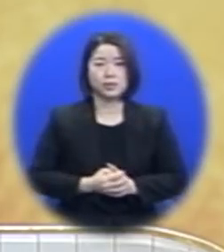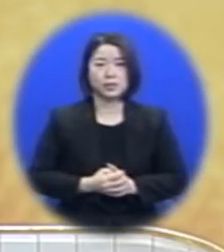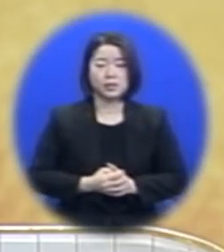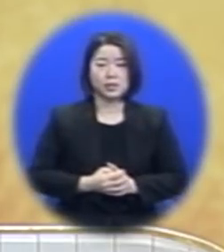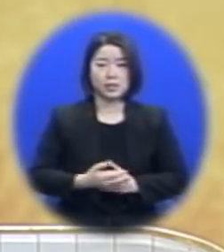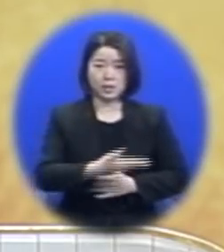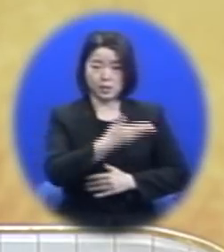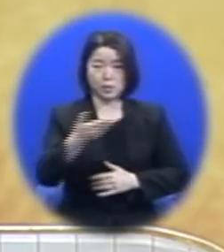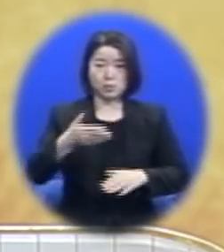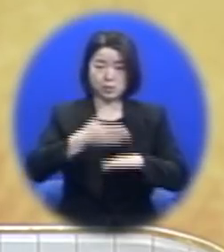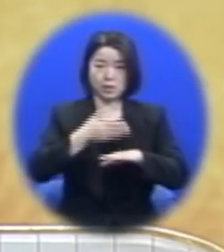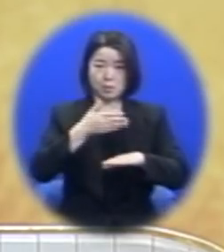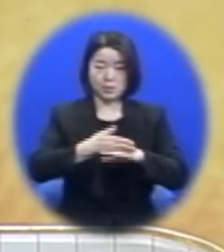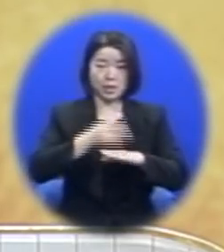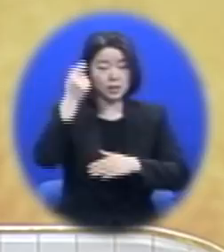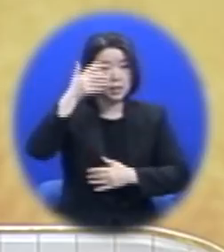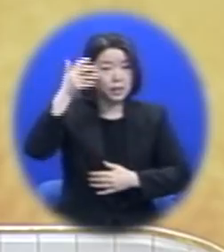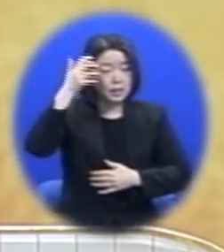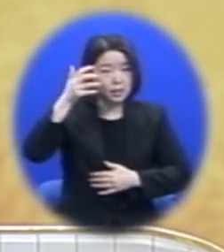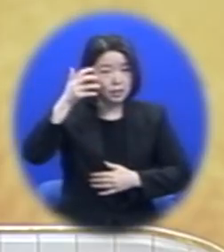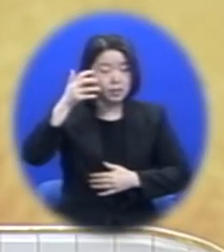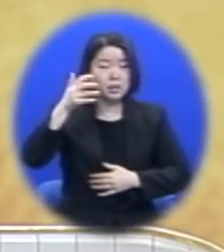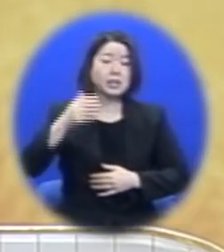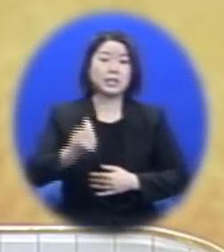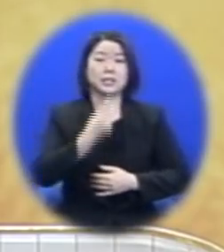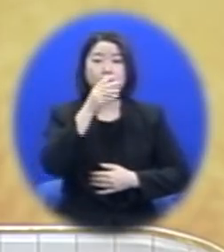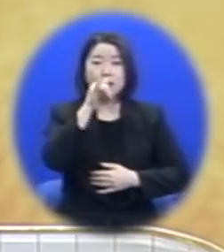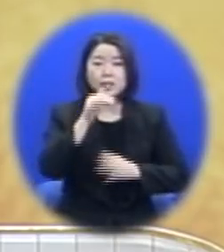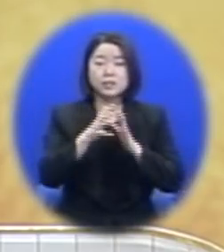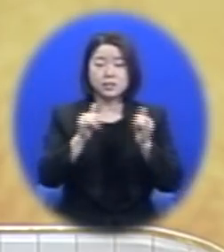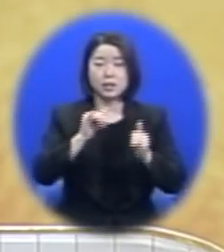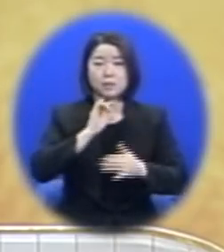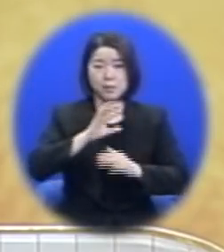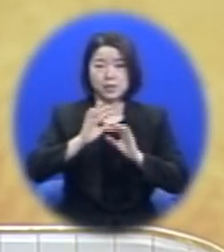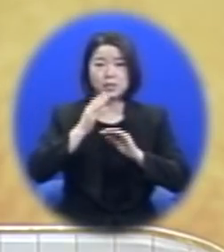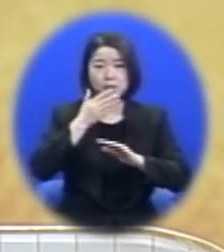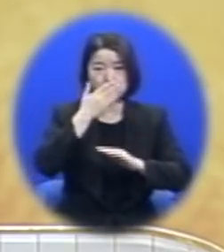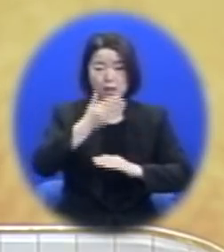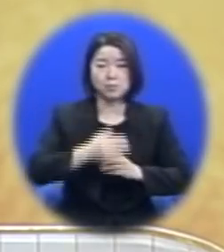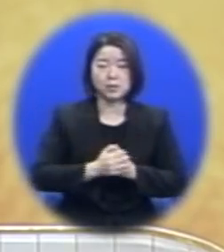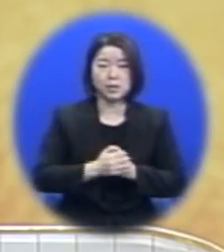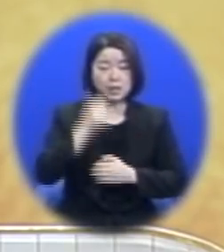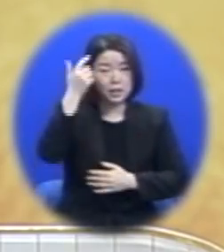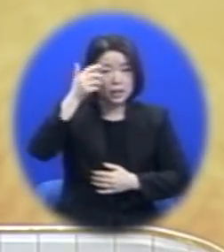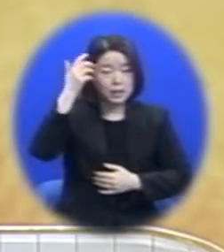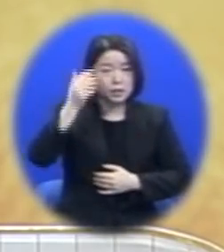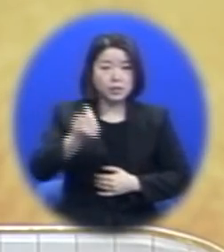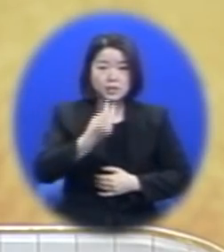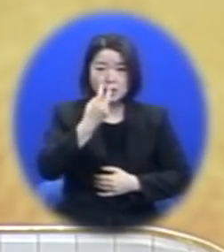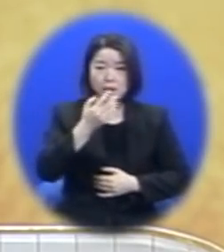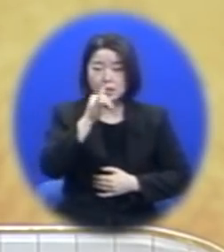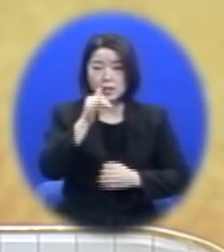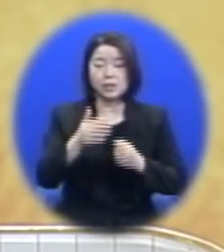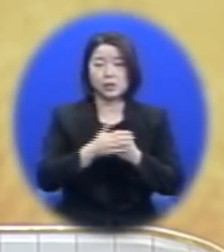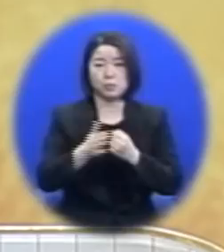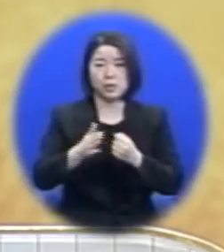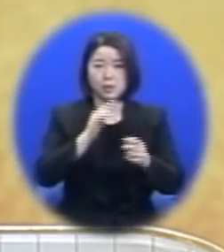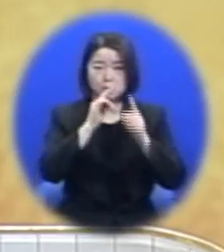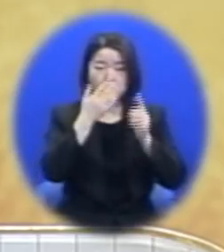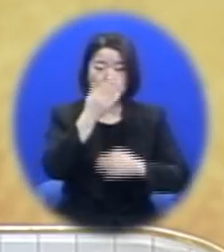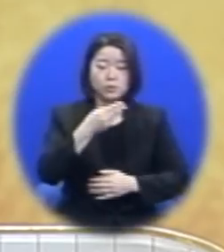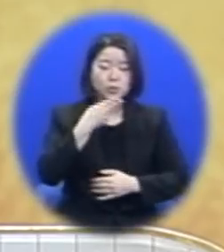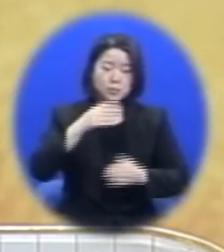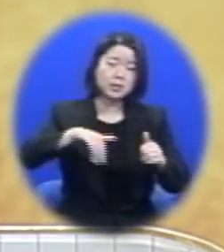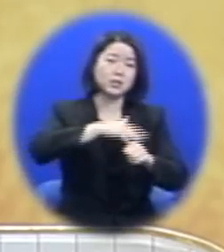여러분, 감사는 영이 산 사람이 하는 겁니다. 영이 살았기에 말할 수 없는 상황에서 오히려